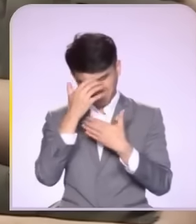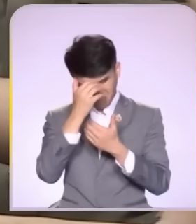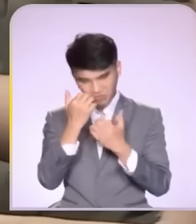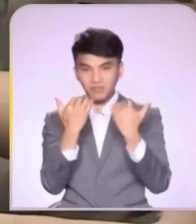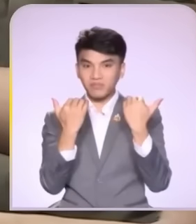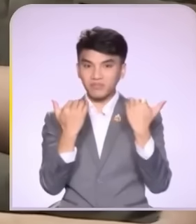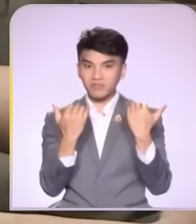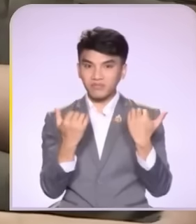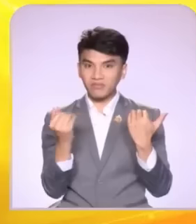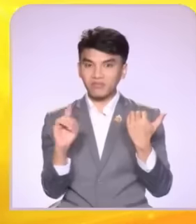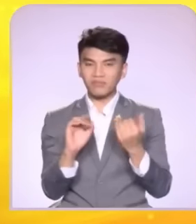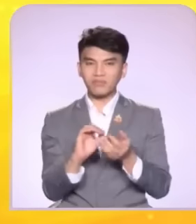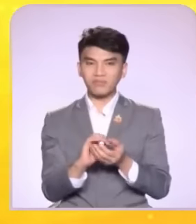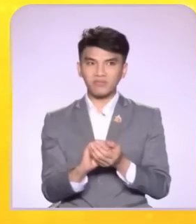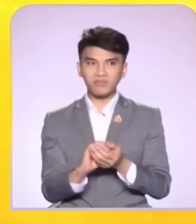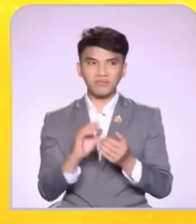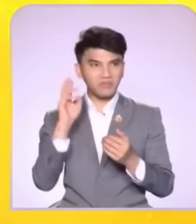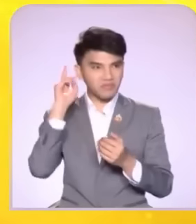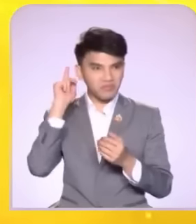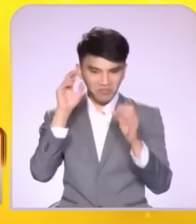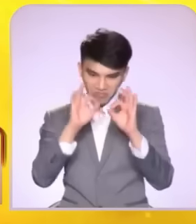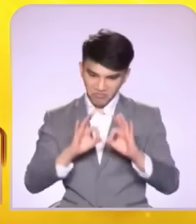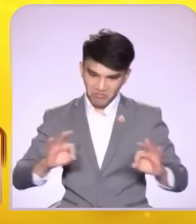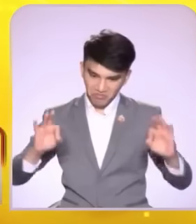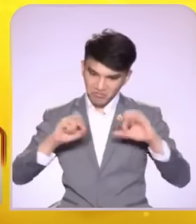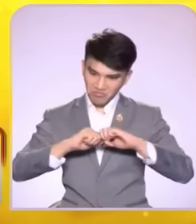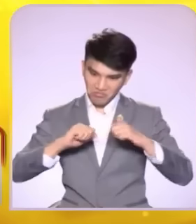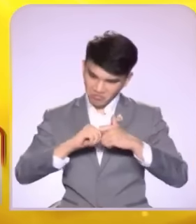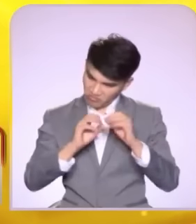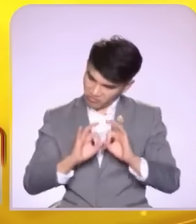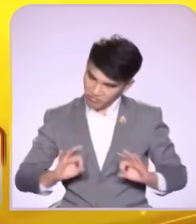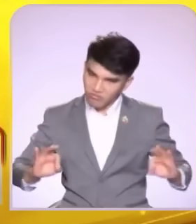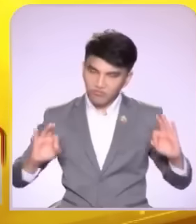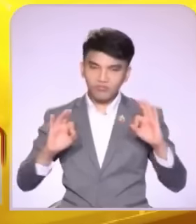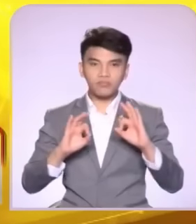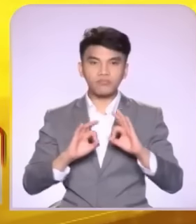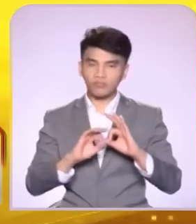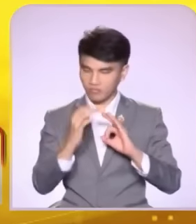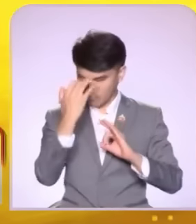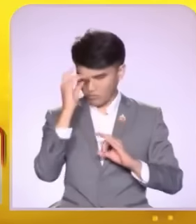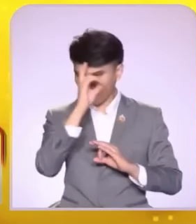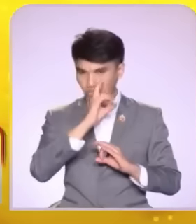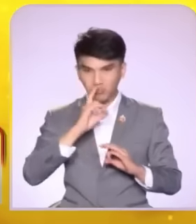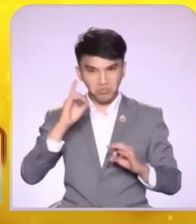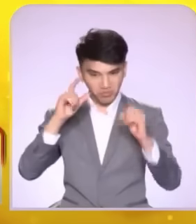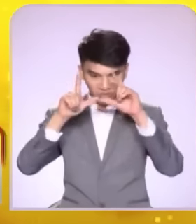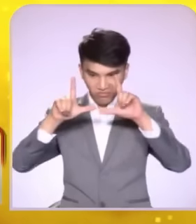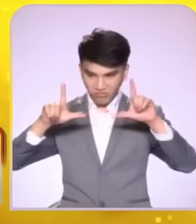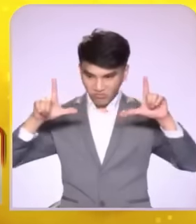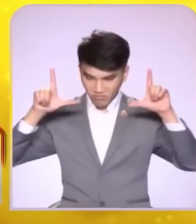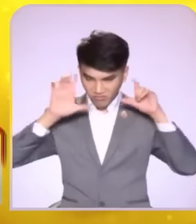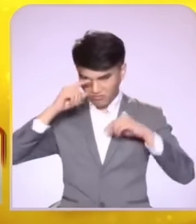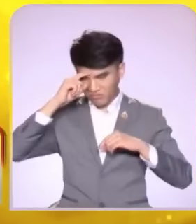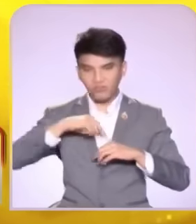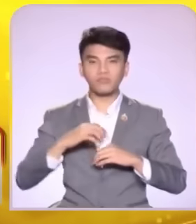บอกว่าเนี่ยโอ้โหเรื่องใหญ่เลยนะพีคในพีคคือบอสแต่ละคนนี่คือดารานักแสดงเบอร์ใหญ่เบอร์ต้น